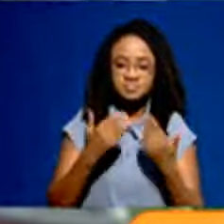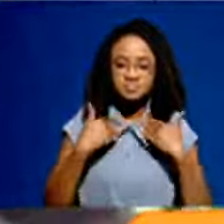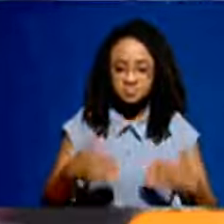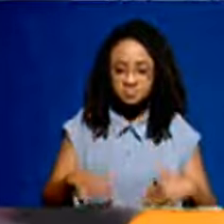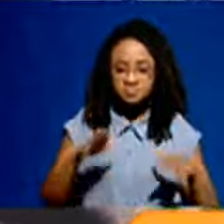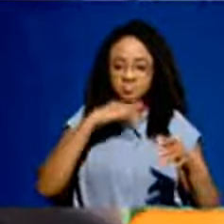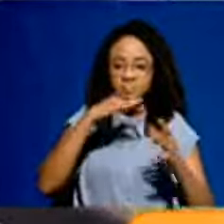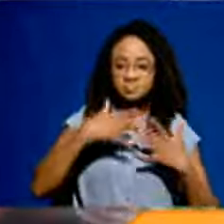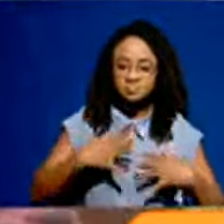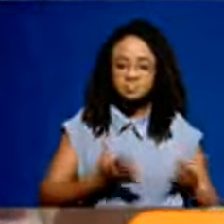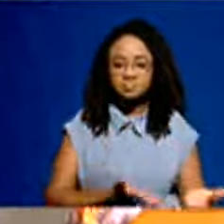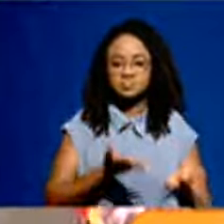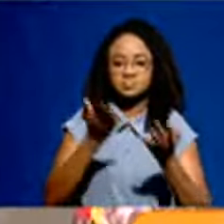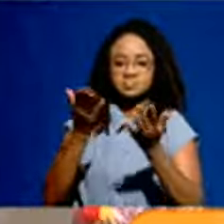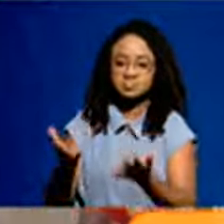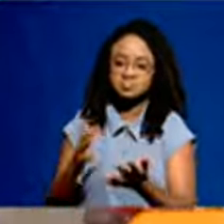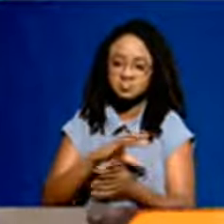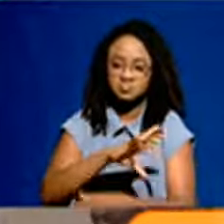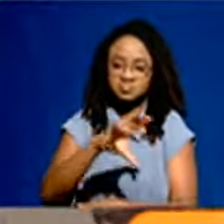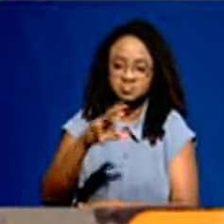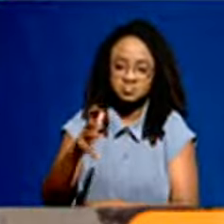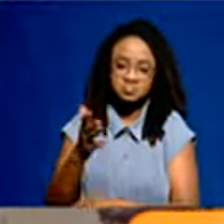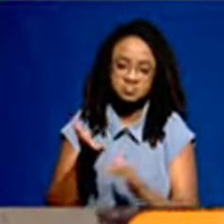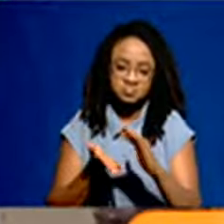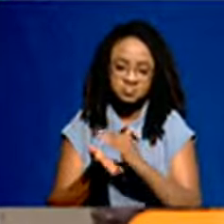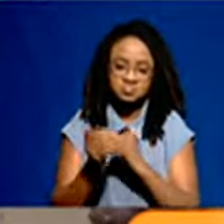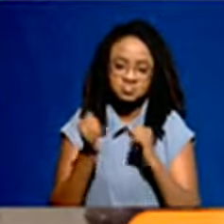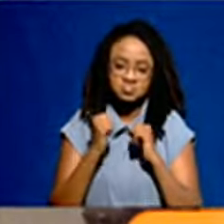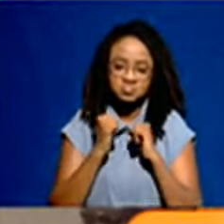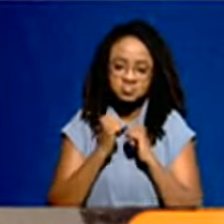waliofariki imepelekwa katika makafani ya kaunti ndogo ya Kibos.